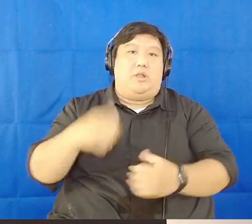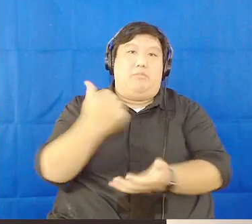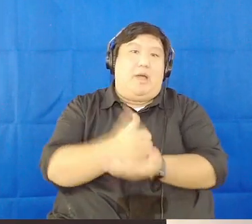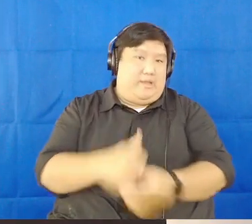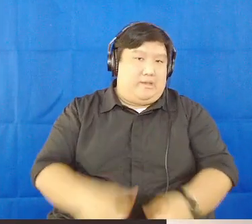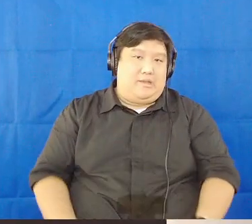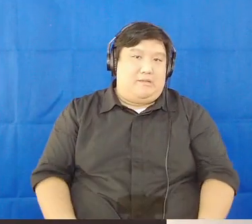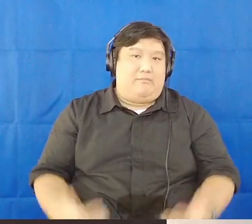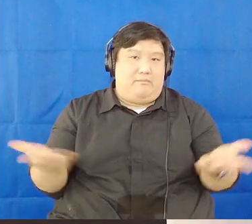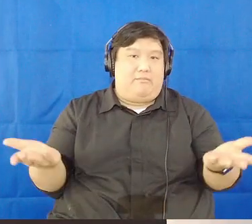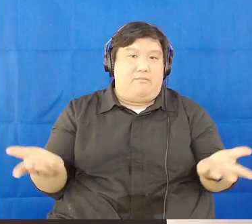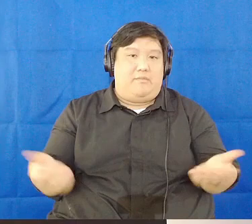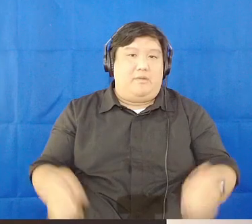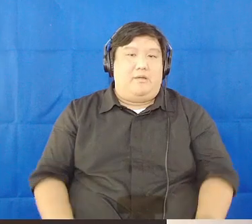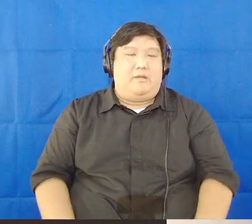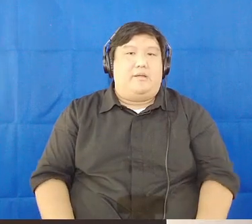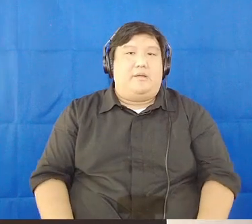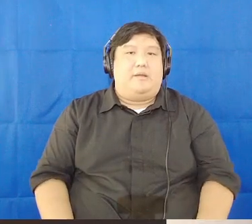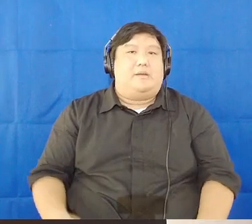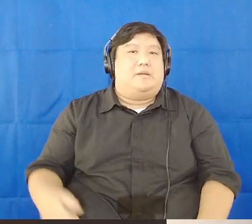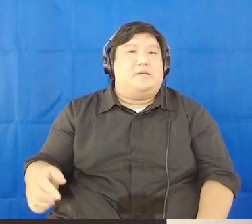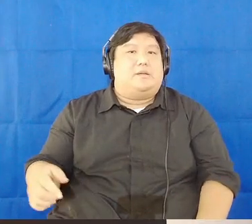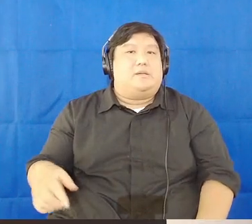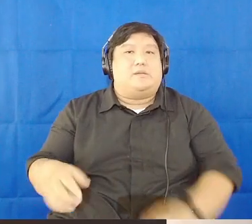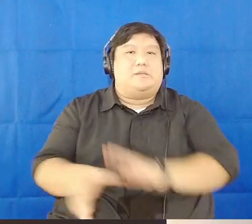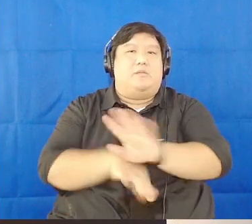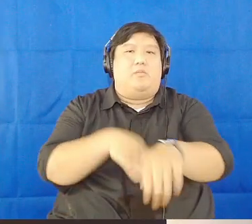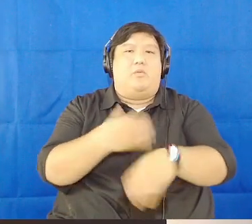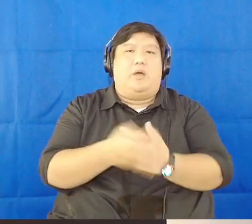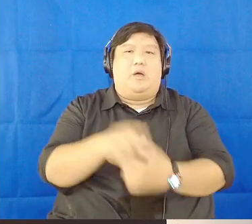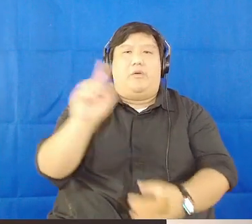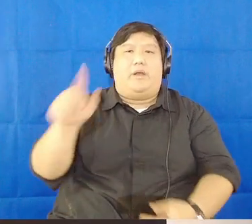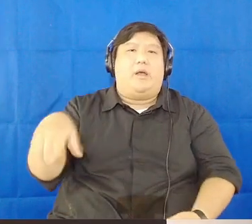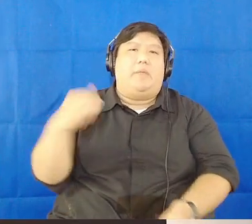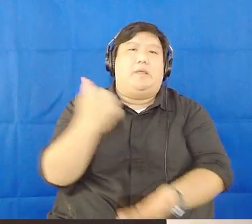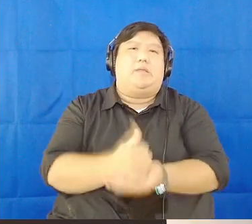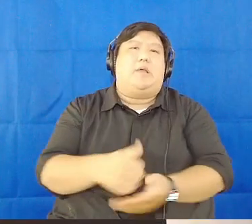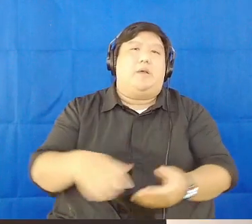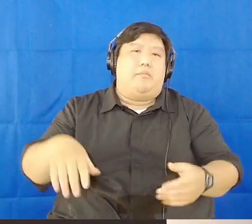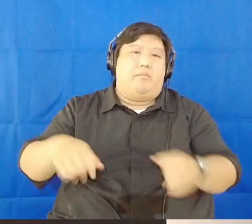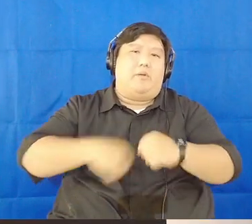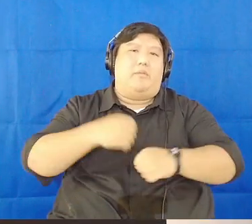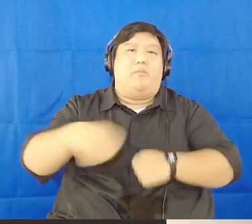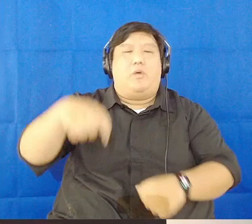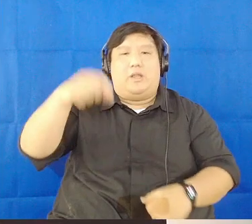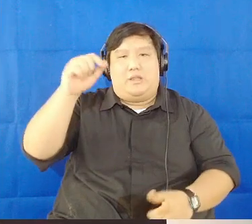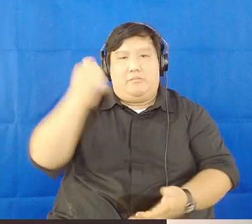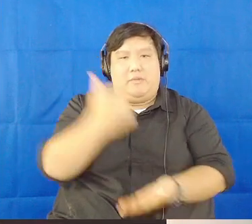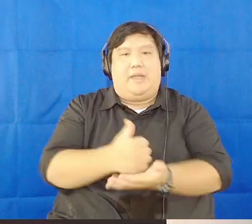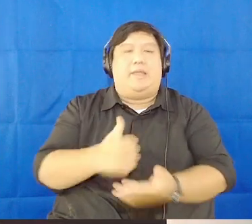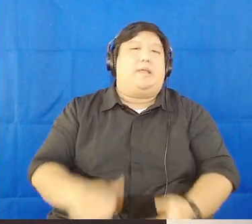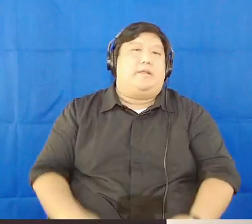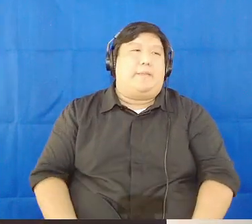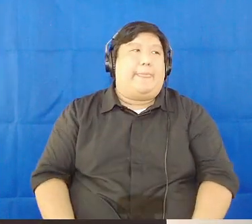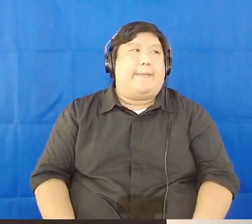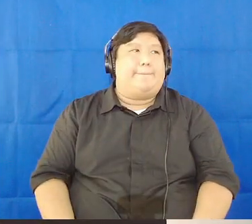berbuat baik. Tetapi orang yang percaya kepada Ekaristi Tadi ya, kalau namanya bakat berbuat baik,